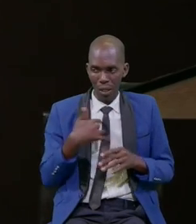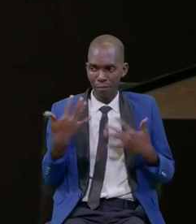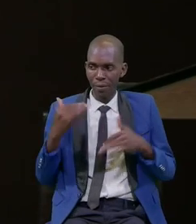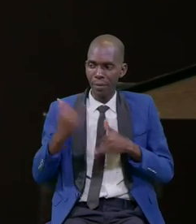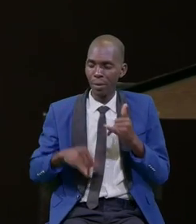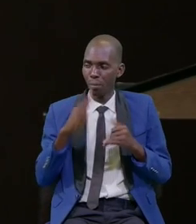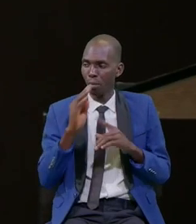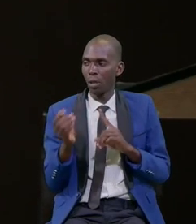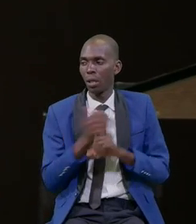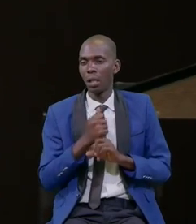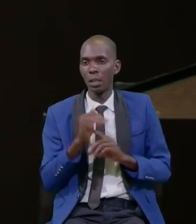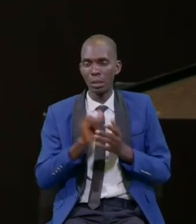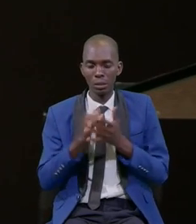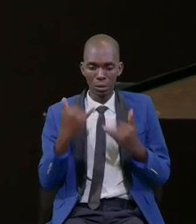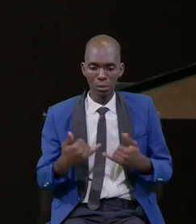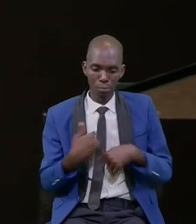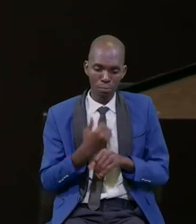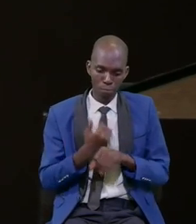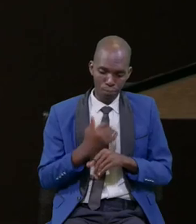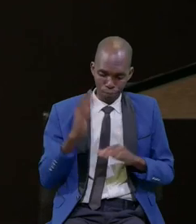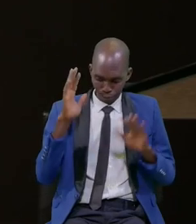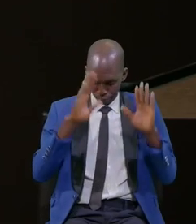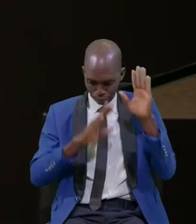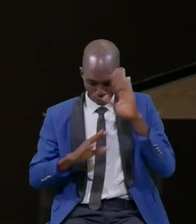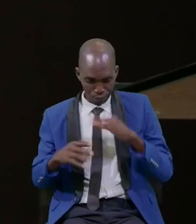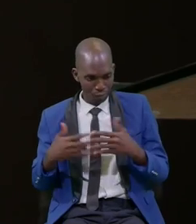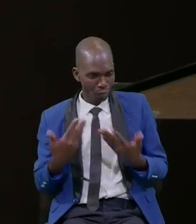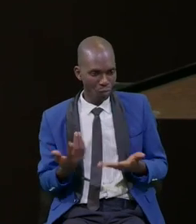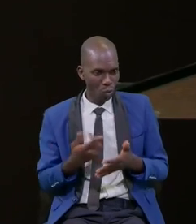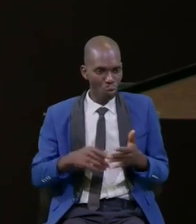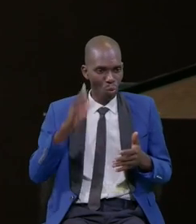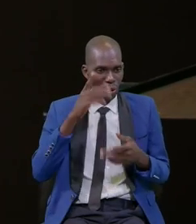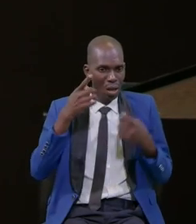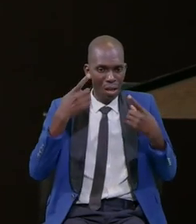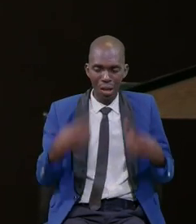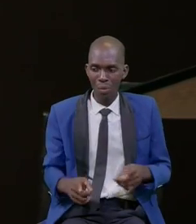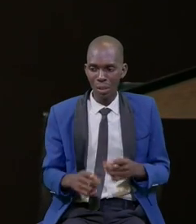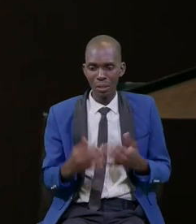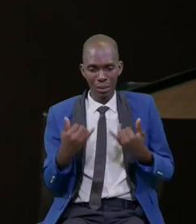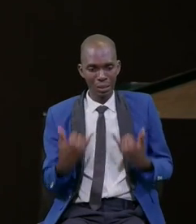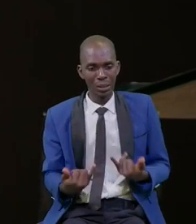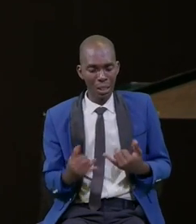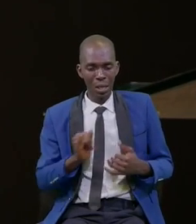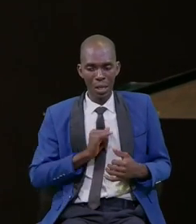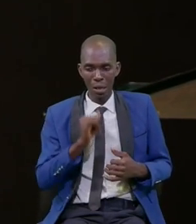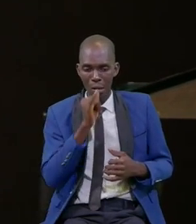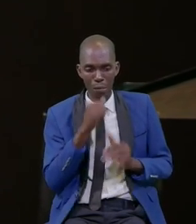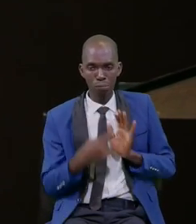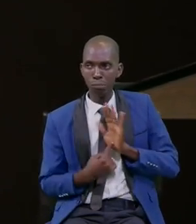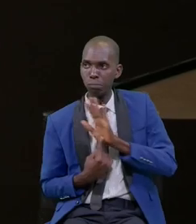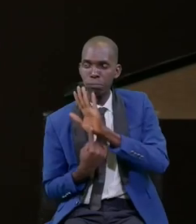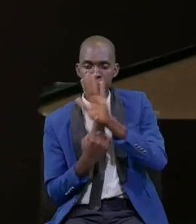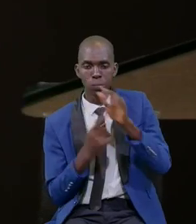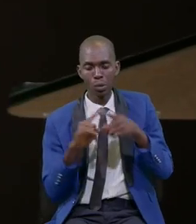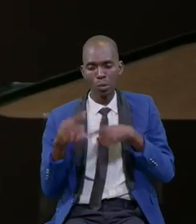honte amène la tristesse. Je ne sais pas ce qui va arriver après que ceci